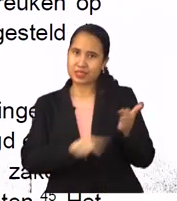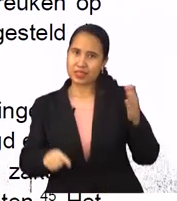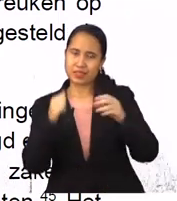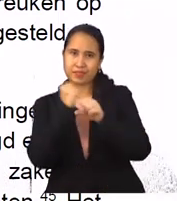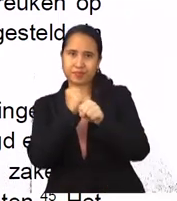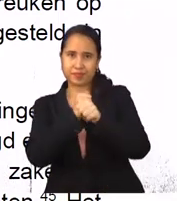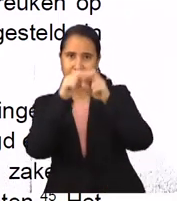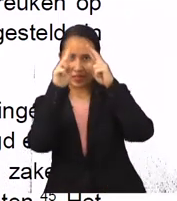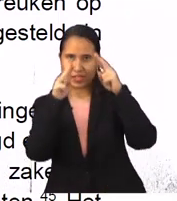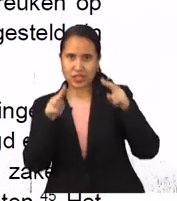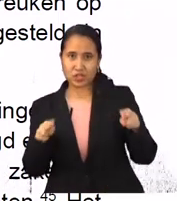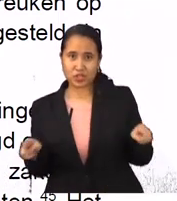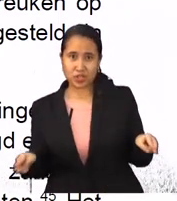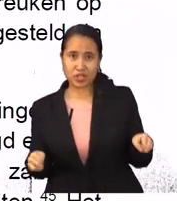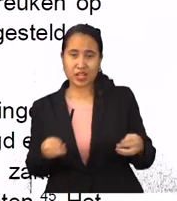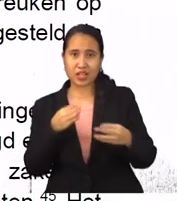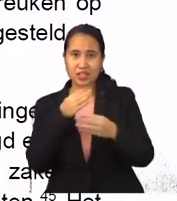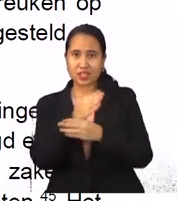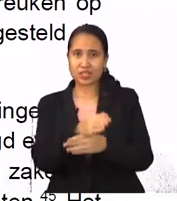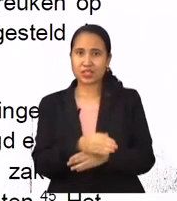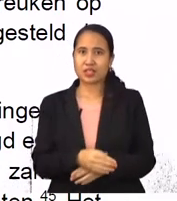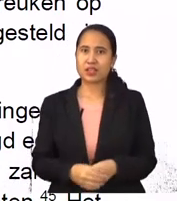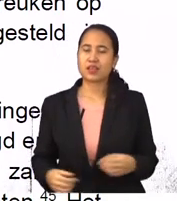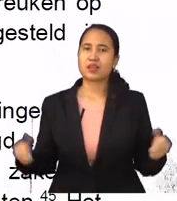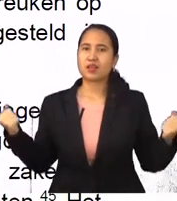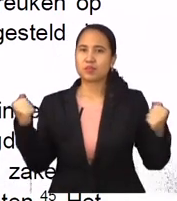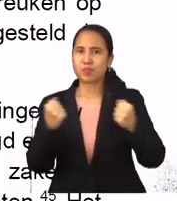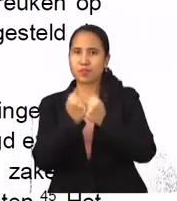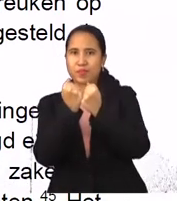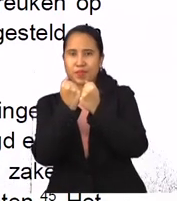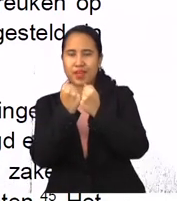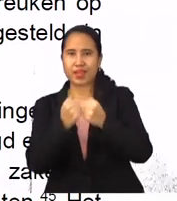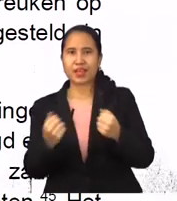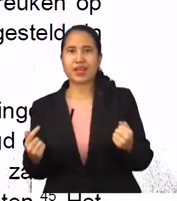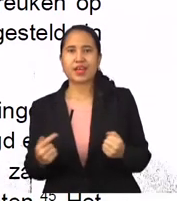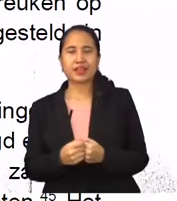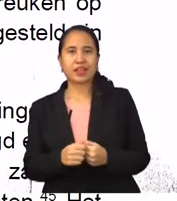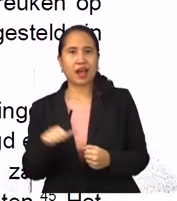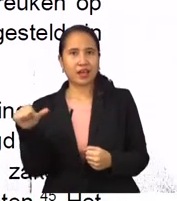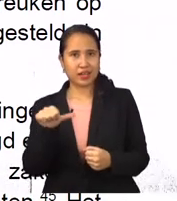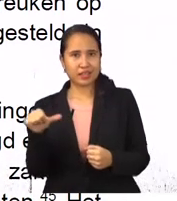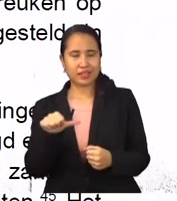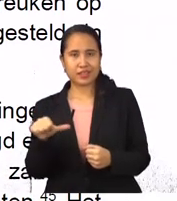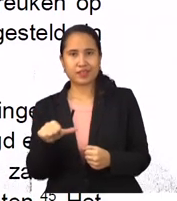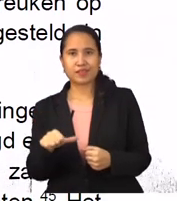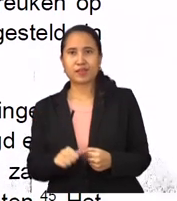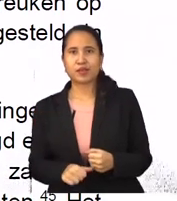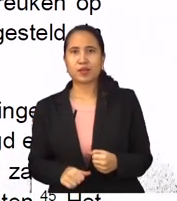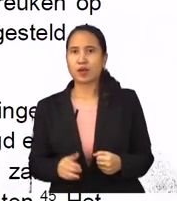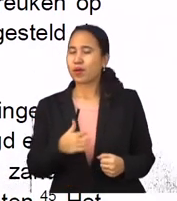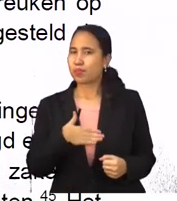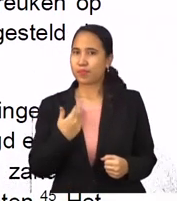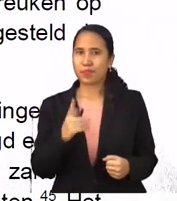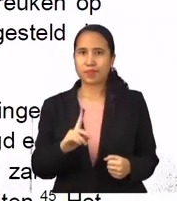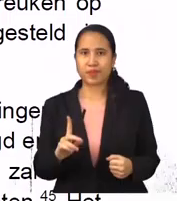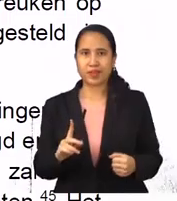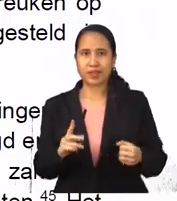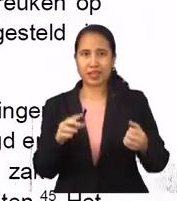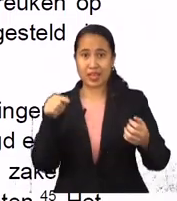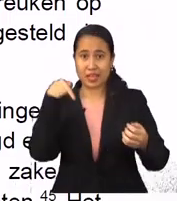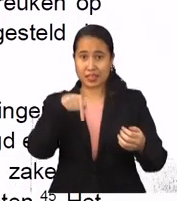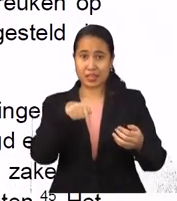recht, zoals marteling, inbreuken op mensenrechten en gedwongen verdwijningen, zijn thans dan ook verboden gesteld in